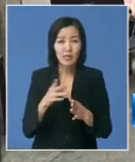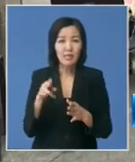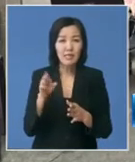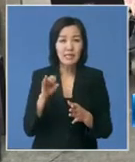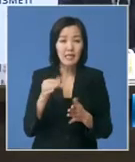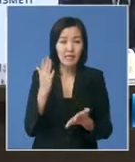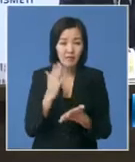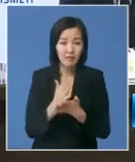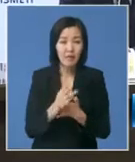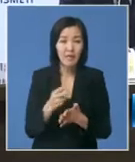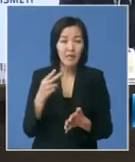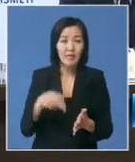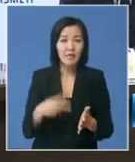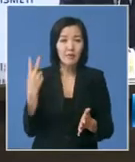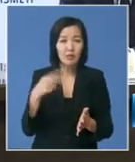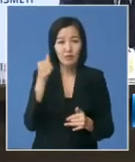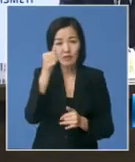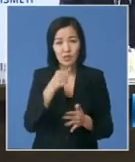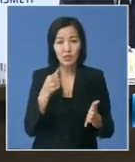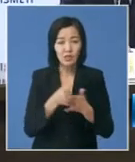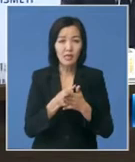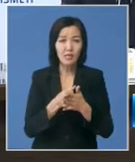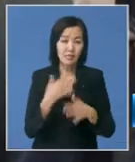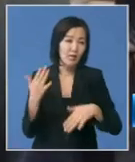сақтап қалды. Ол 2020 жылға дейін айналымда жүре береді.